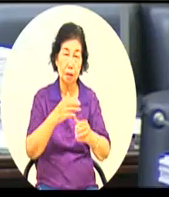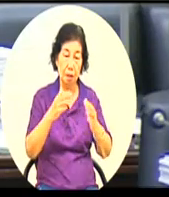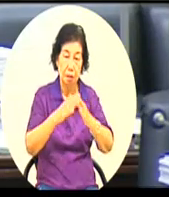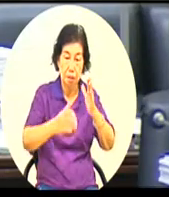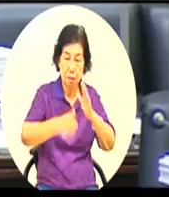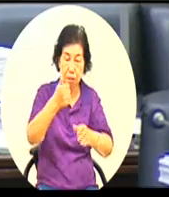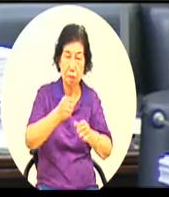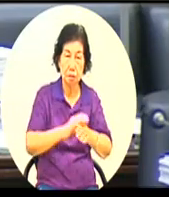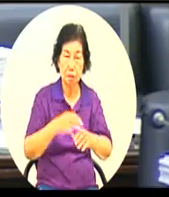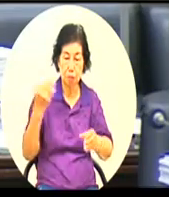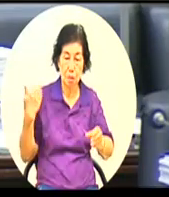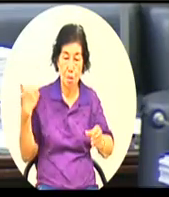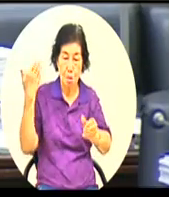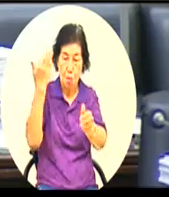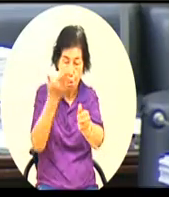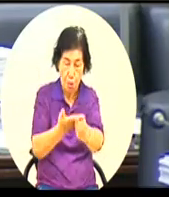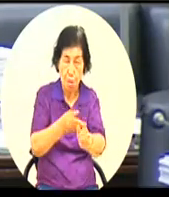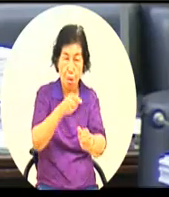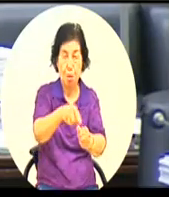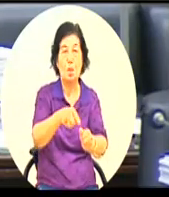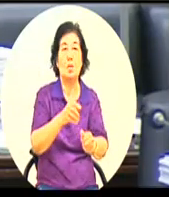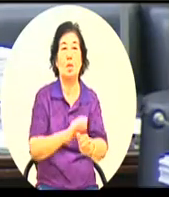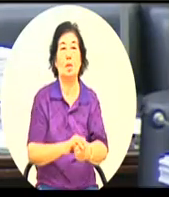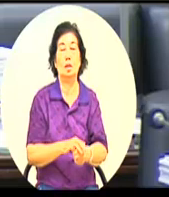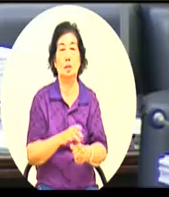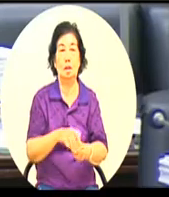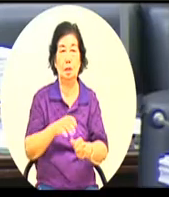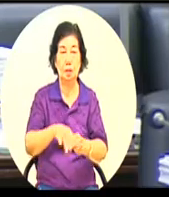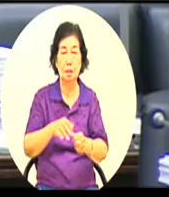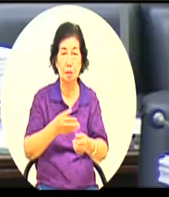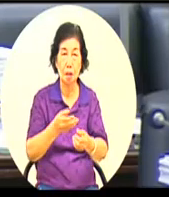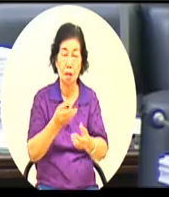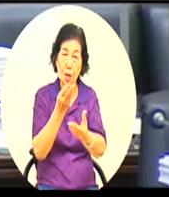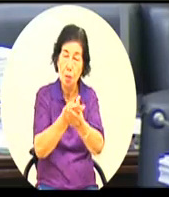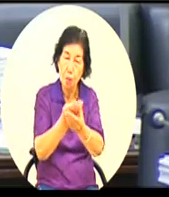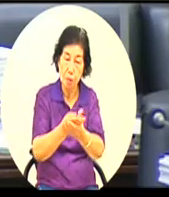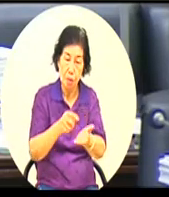我是要偷做一寡较有意义的工课，啊，